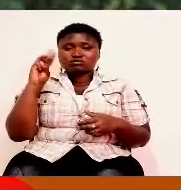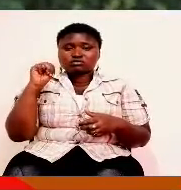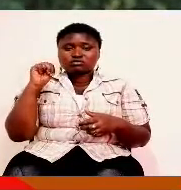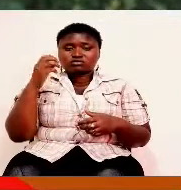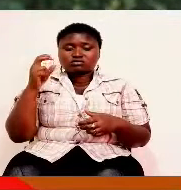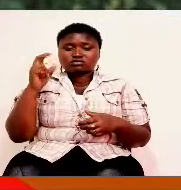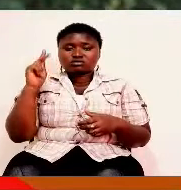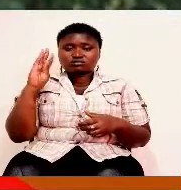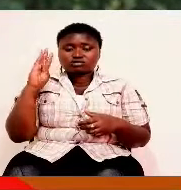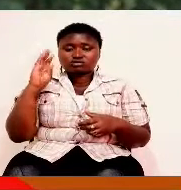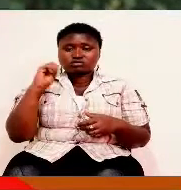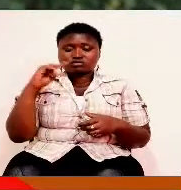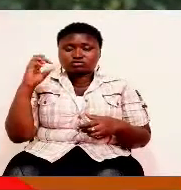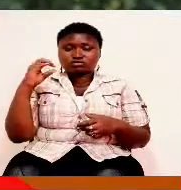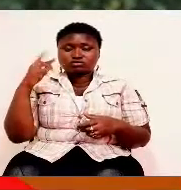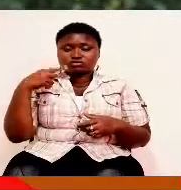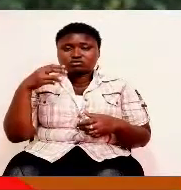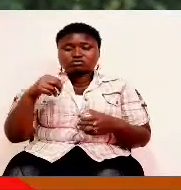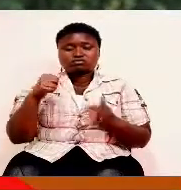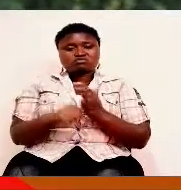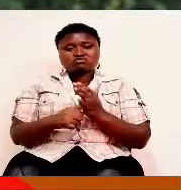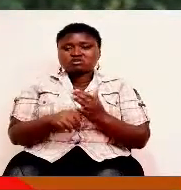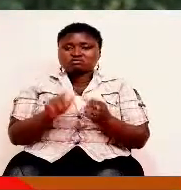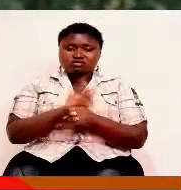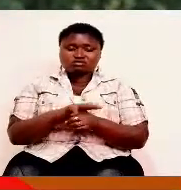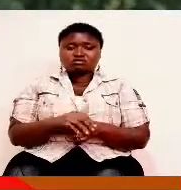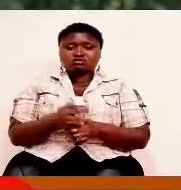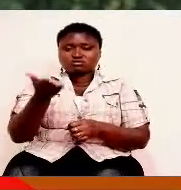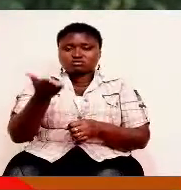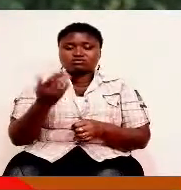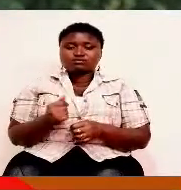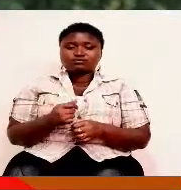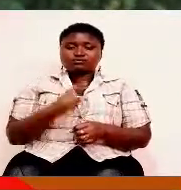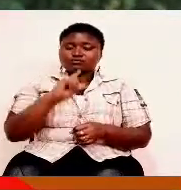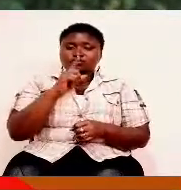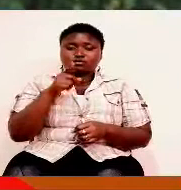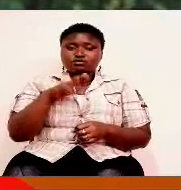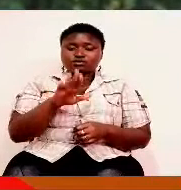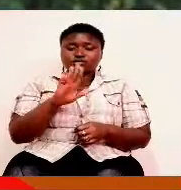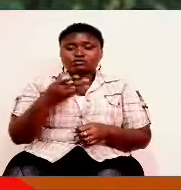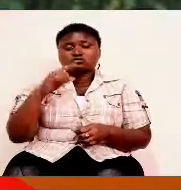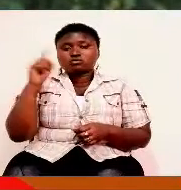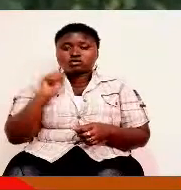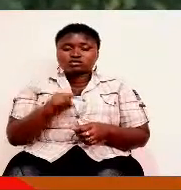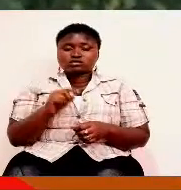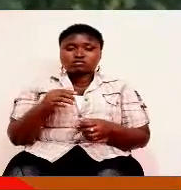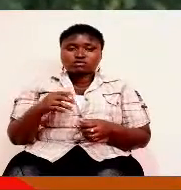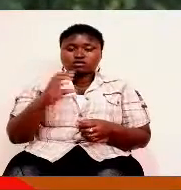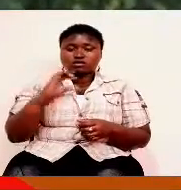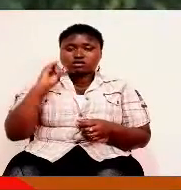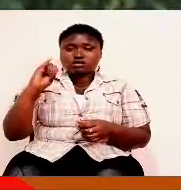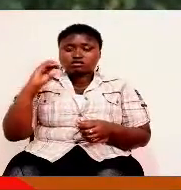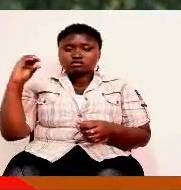Kibicho, they are going to put you in the problem. And you know you are the one who is going to be answerable. And I'm calling ICC